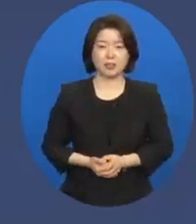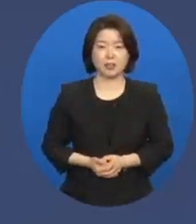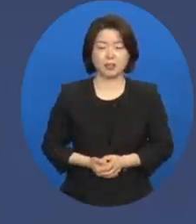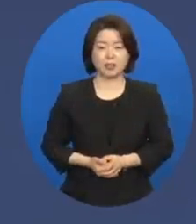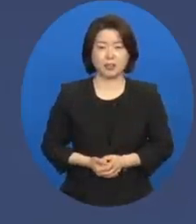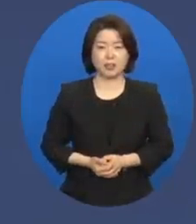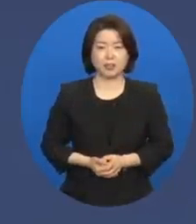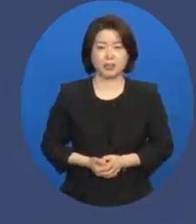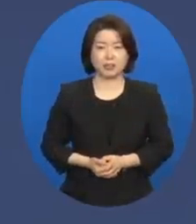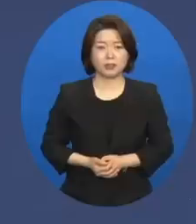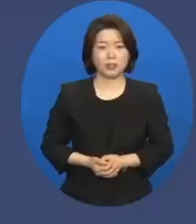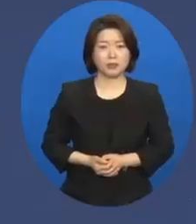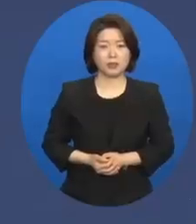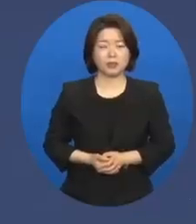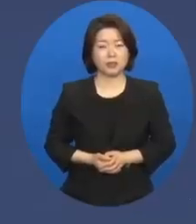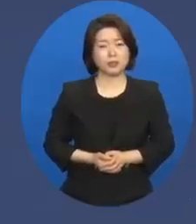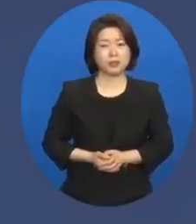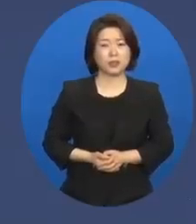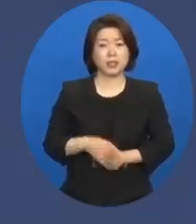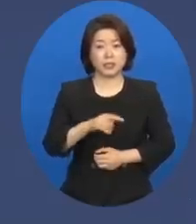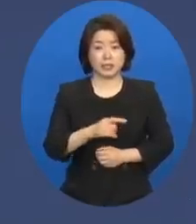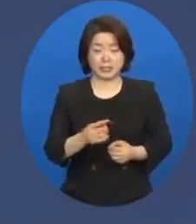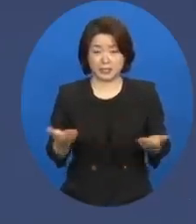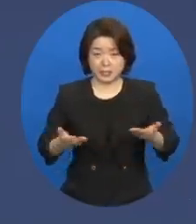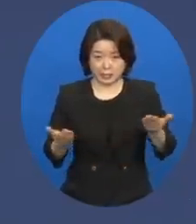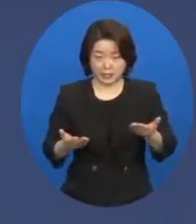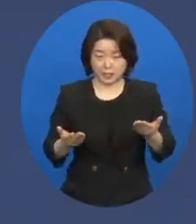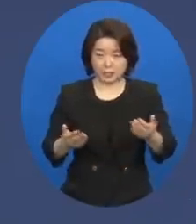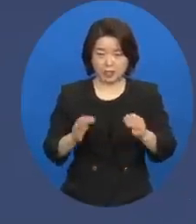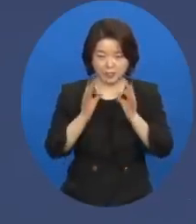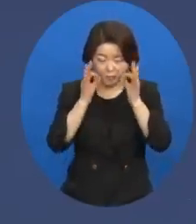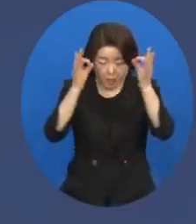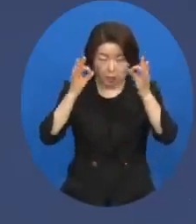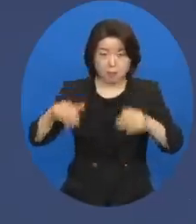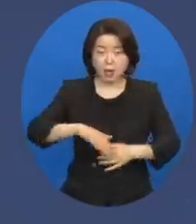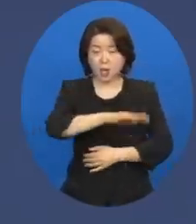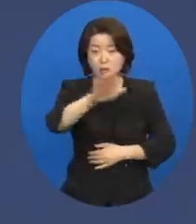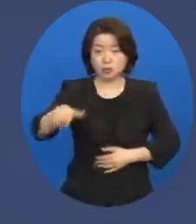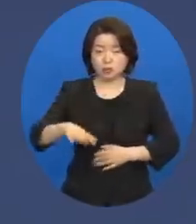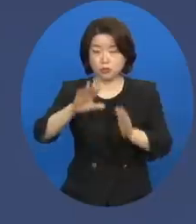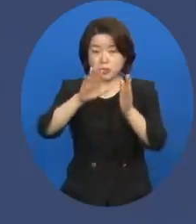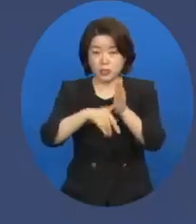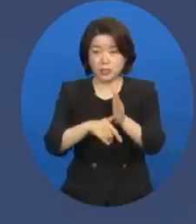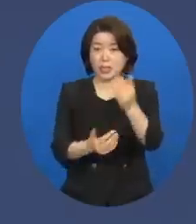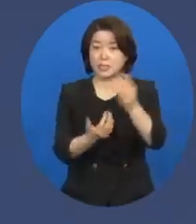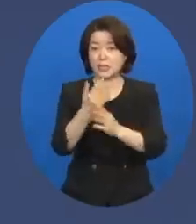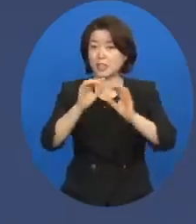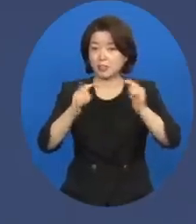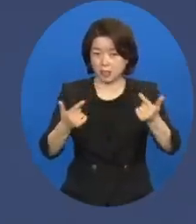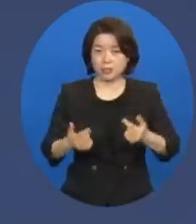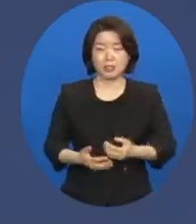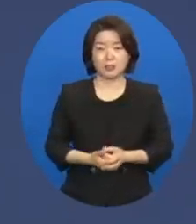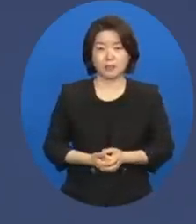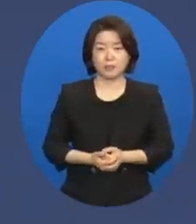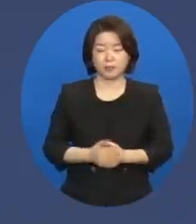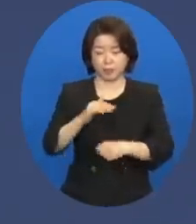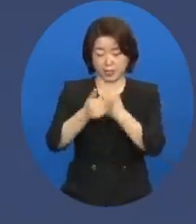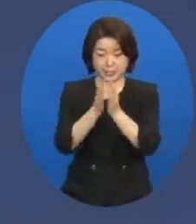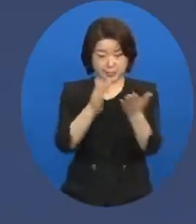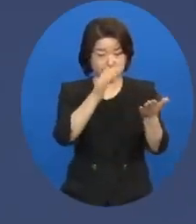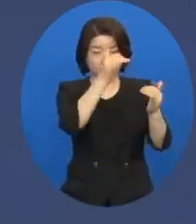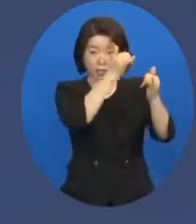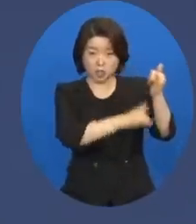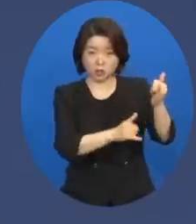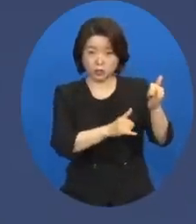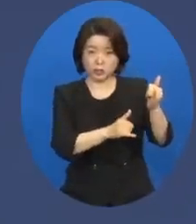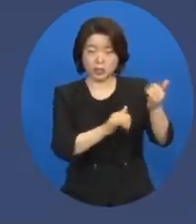이 일이 이런 절박한 일은 갑자기 오늘 우리 세대에 일어난 일이 아니고요. 성경의 역사 이래로